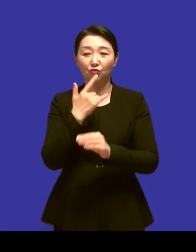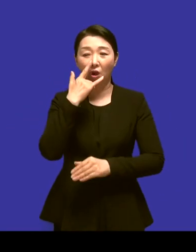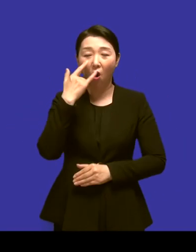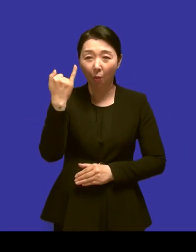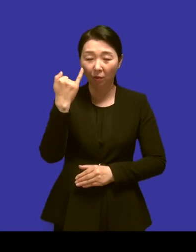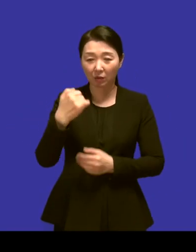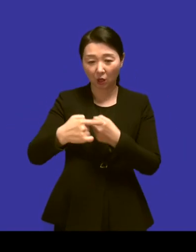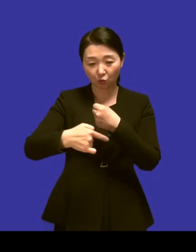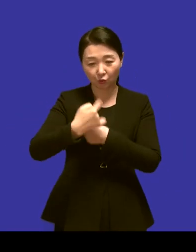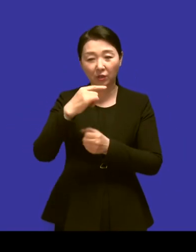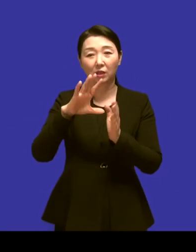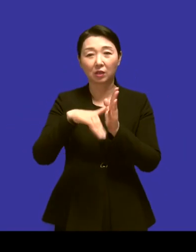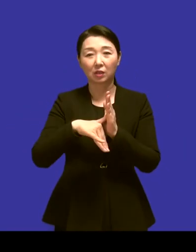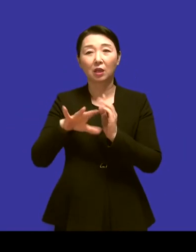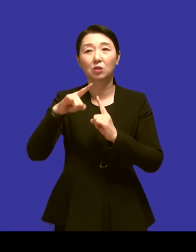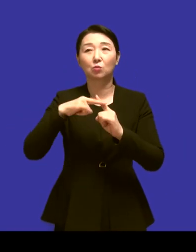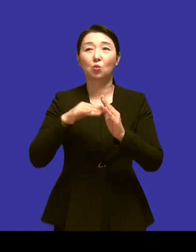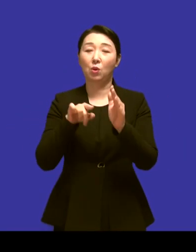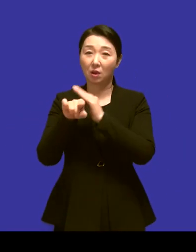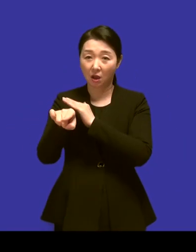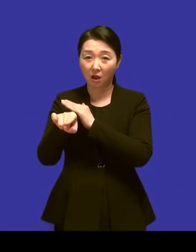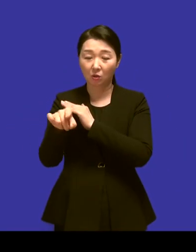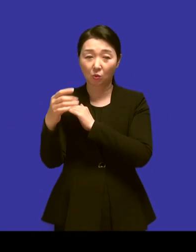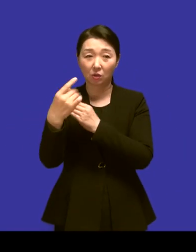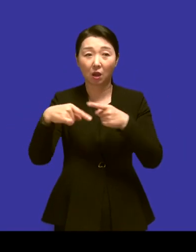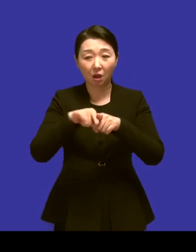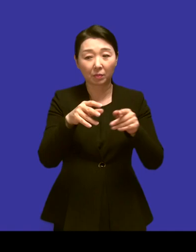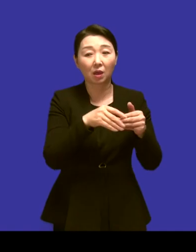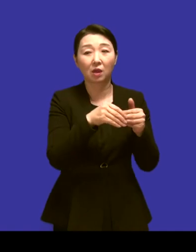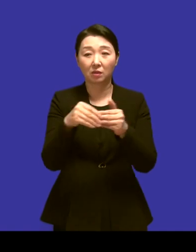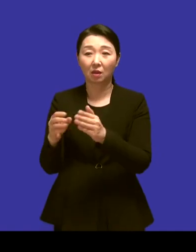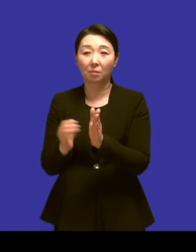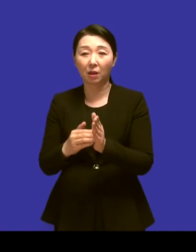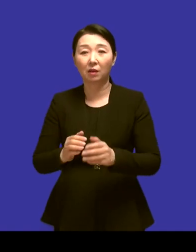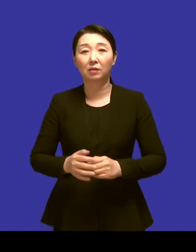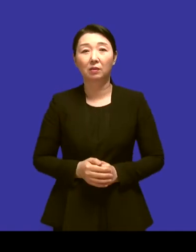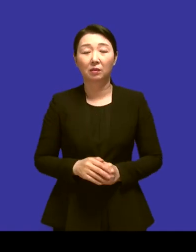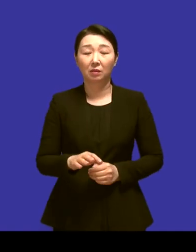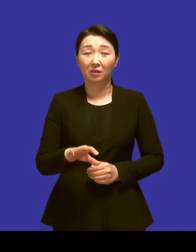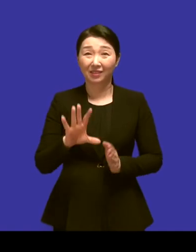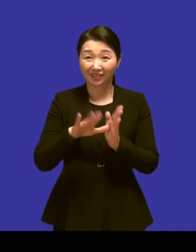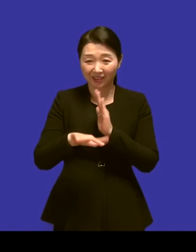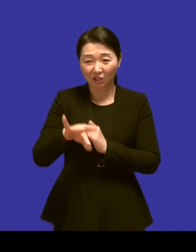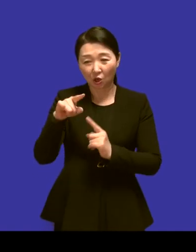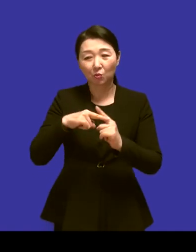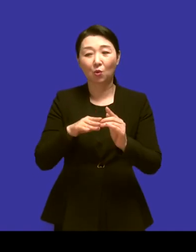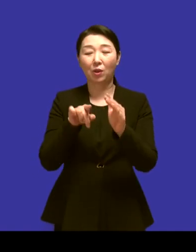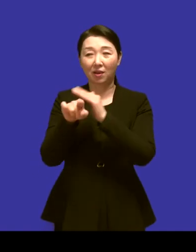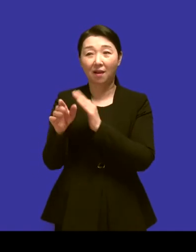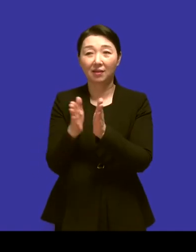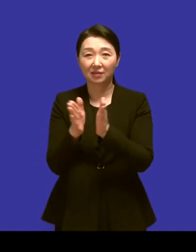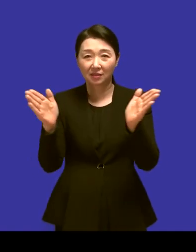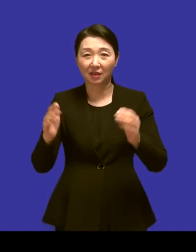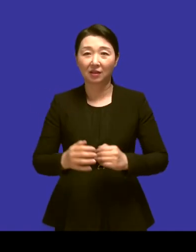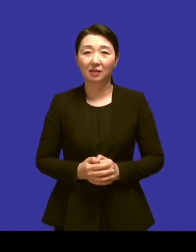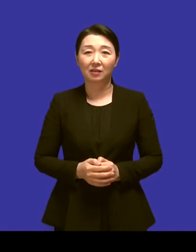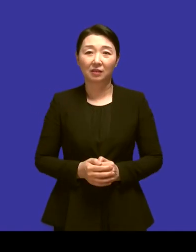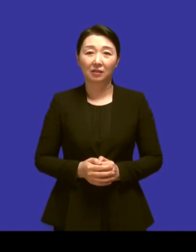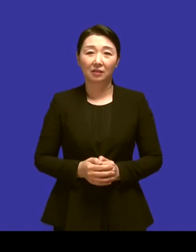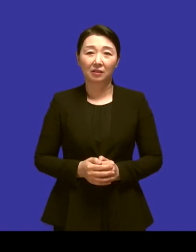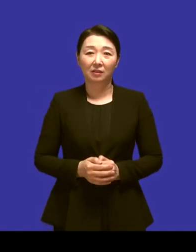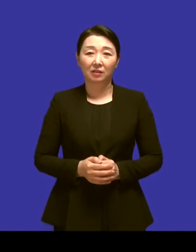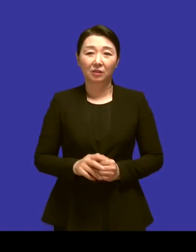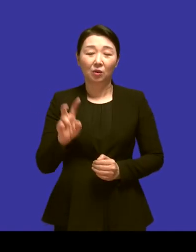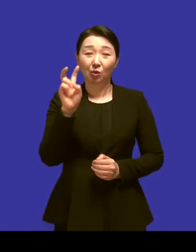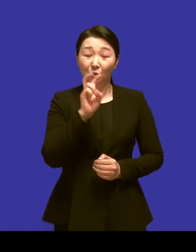초등학교 1학년 때 처음 교회를 나가시고 예. 저를 이제 같이 데려가시면서 그때 이제 처음 교회를 나갔었는데 제가 그래서 가사에도 이렇게